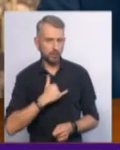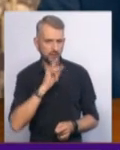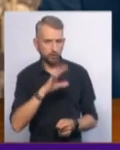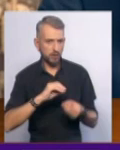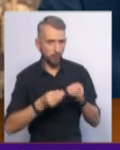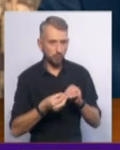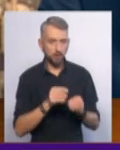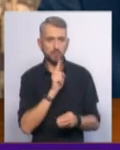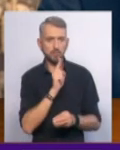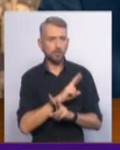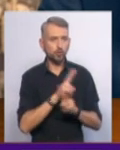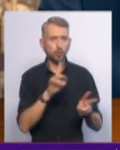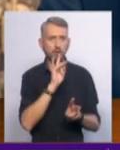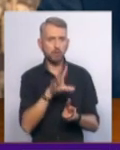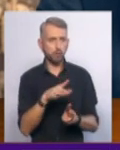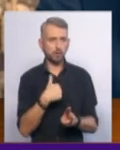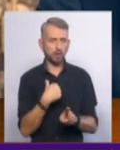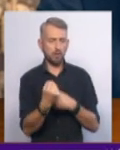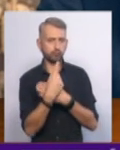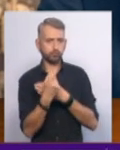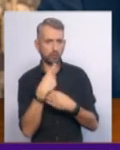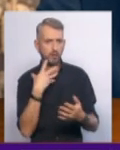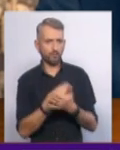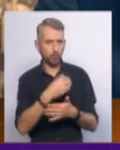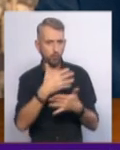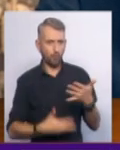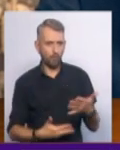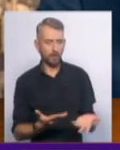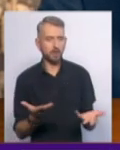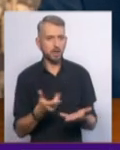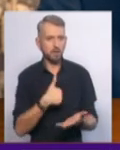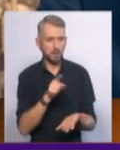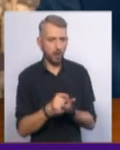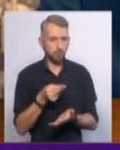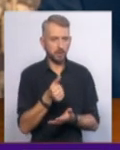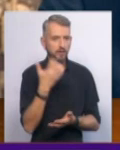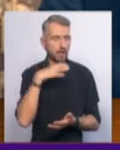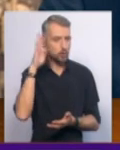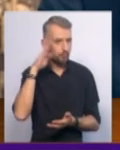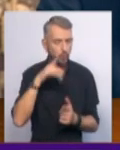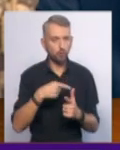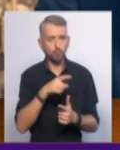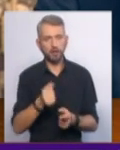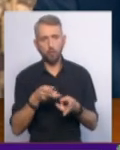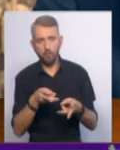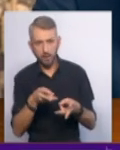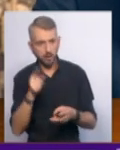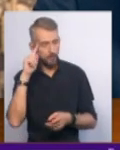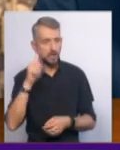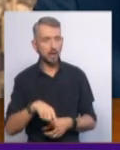і не буде ніхто нам диктувати ті умови, на яких ми маємо платити за гарячу воду або за опалення. Ви ж знаєте,